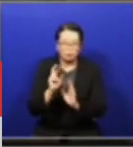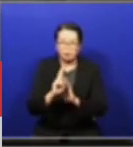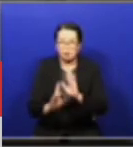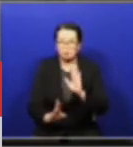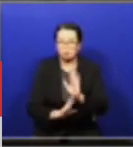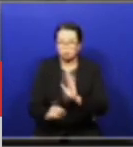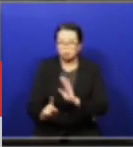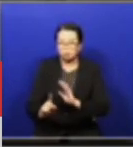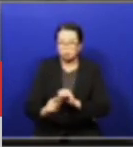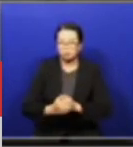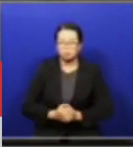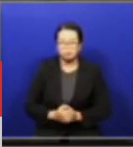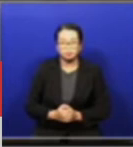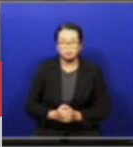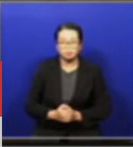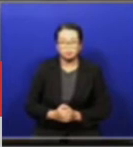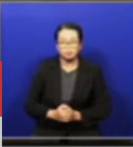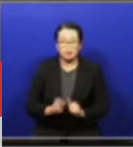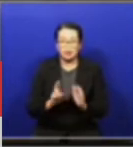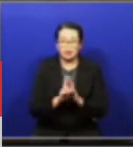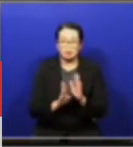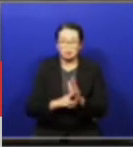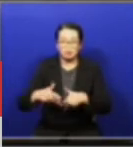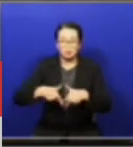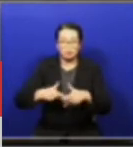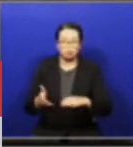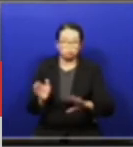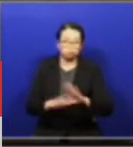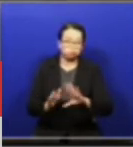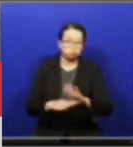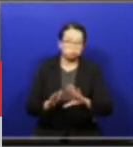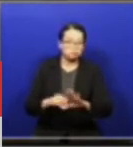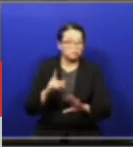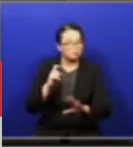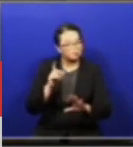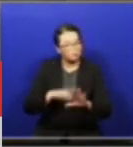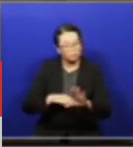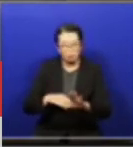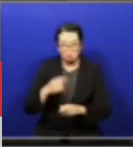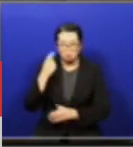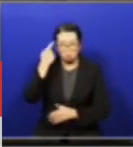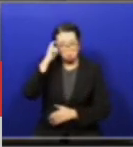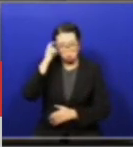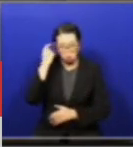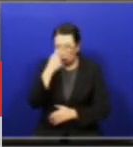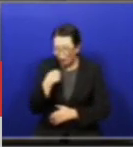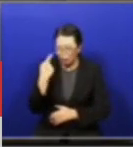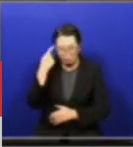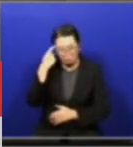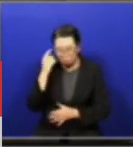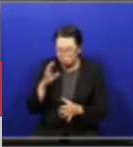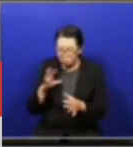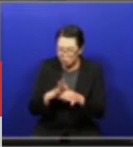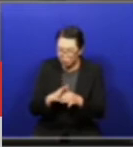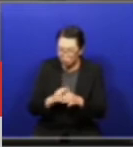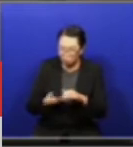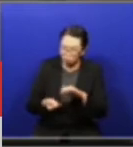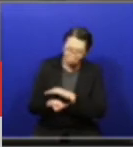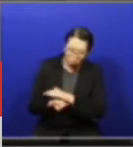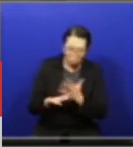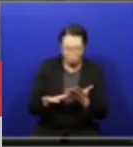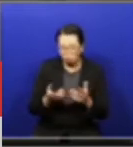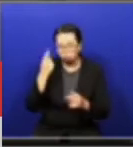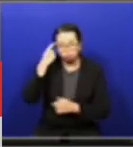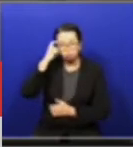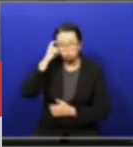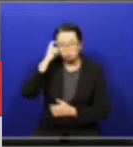านครับที่มันมีปัญหาพี่น้องประชาชนเนี่ยผมไม่รู้นะครับว่ามันมีใครเข้าไปเกี่ยวข้องหรือไม่อย่างไรแต่ที่ได้แน่ครับ